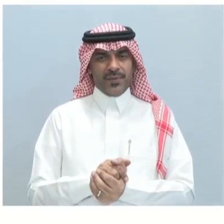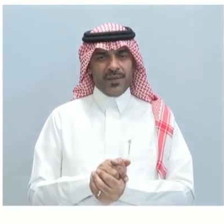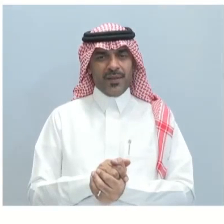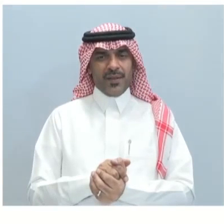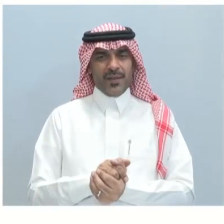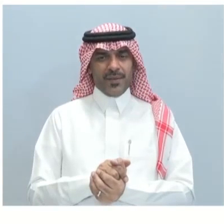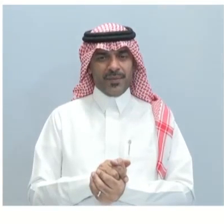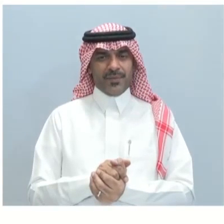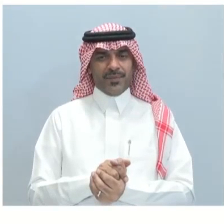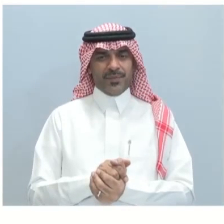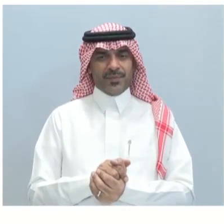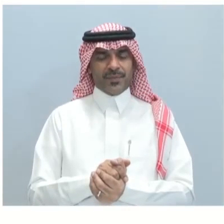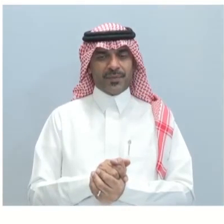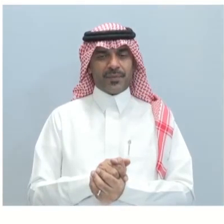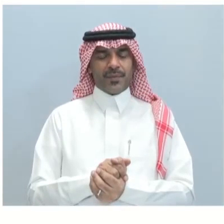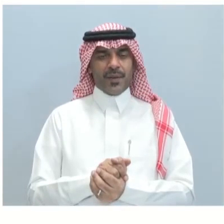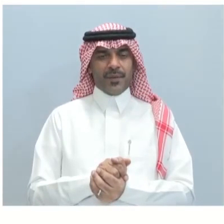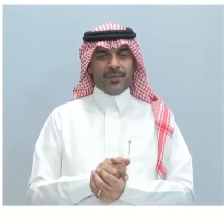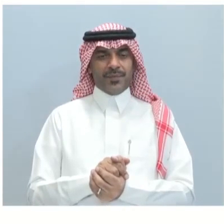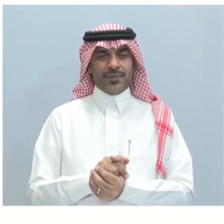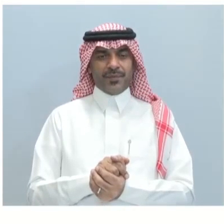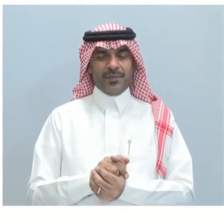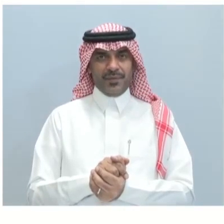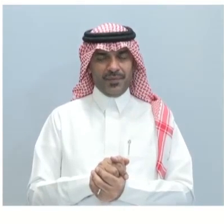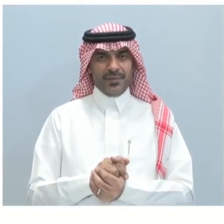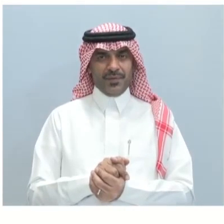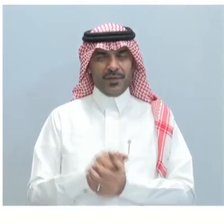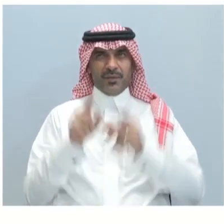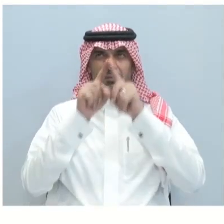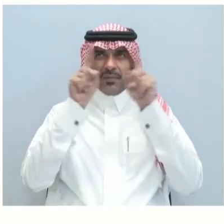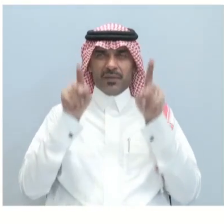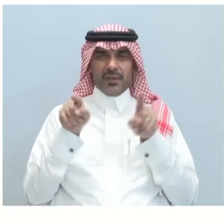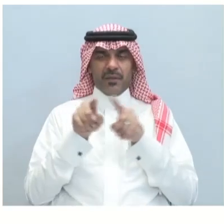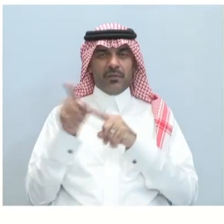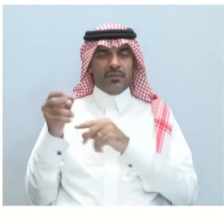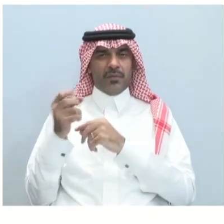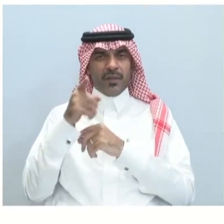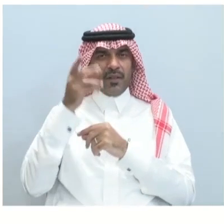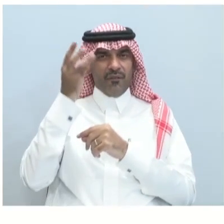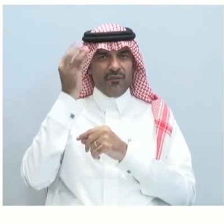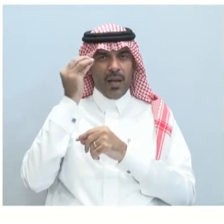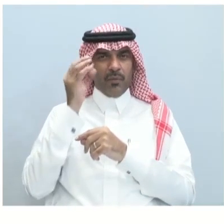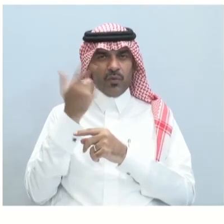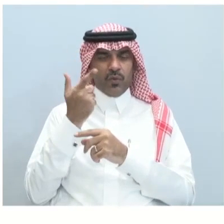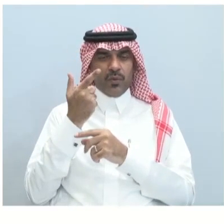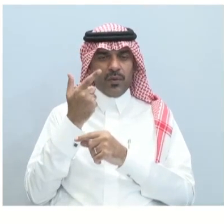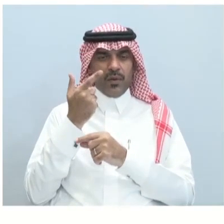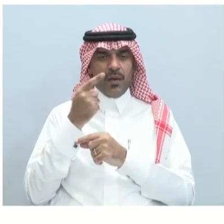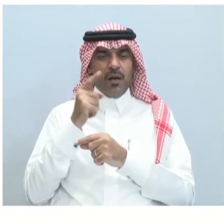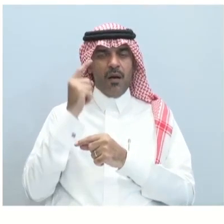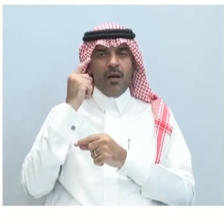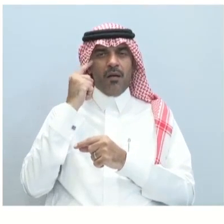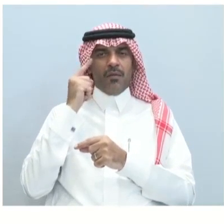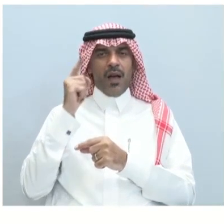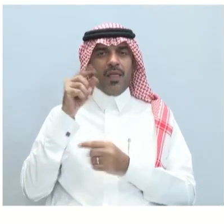اذا نستنتج من خلال الخريطه امامكم ان موقع وطني لاحظوا الدائره تشير